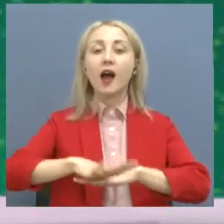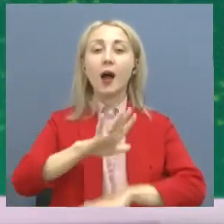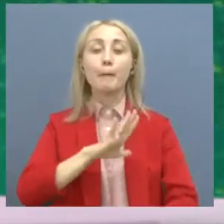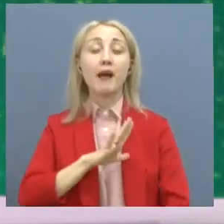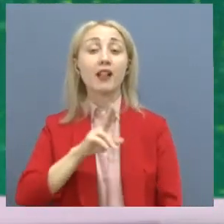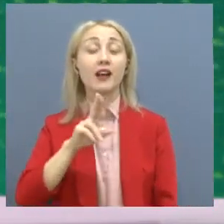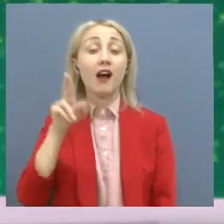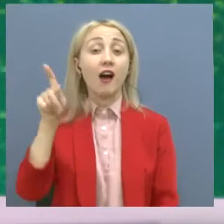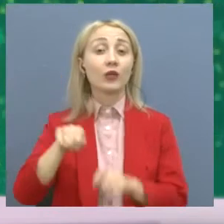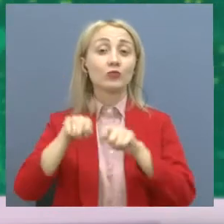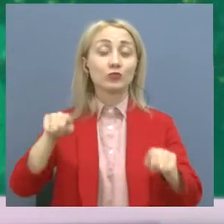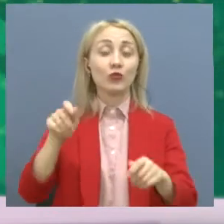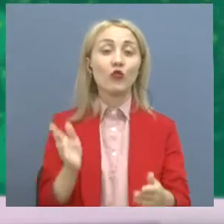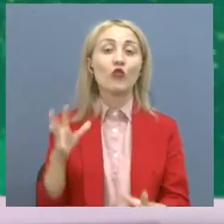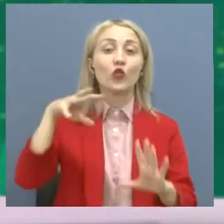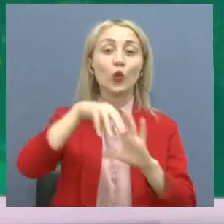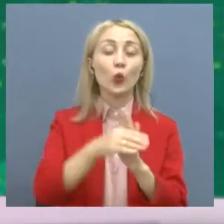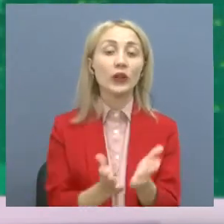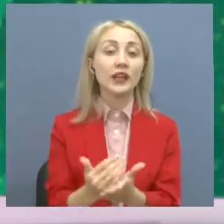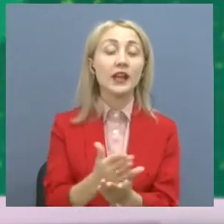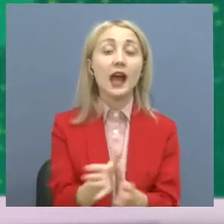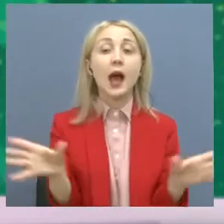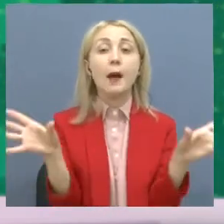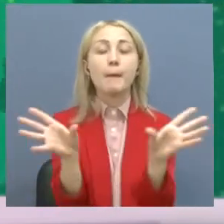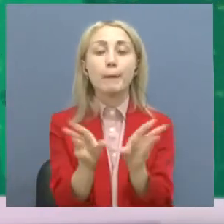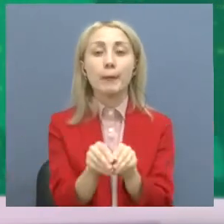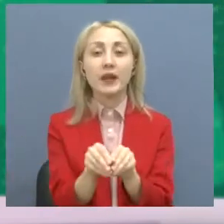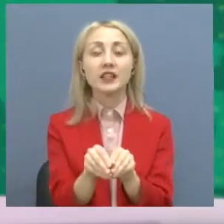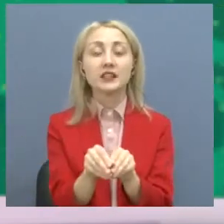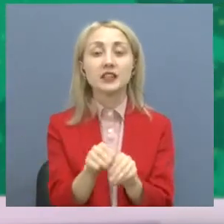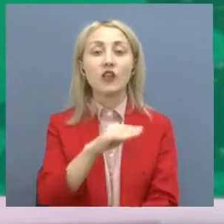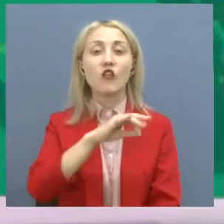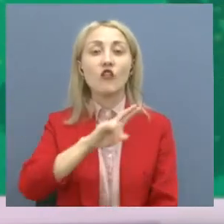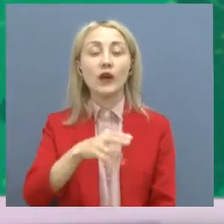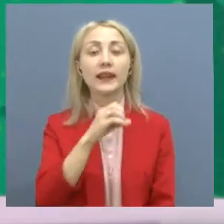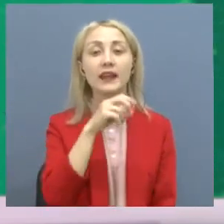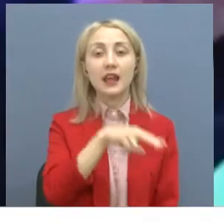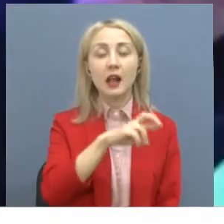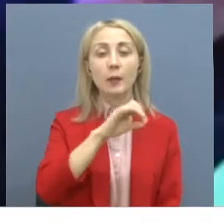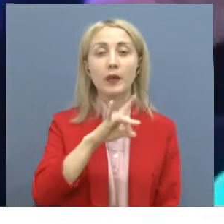бірлігі қоғамдық бірлестігі ұйымдастырды. Сайысқа қатысуға 30-дан астам өнерпаз ниет білдірген.